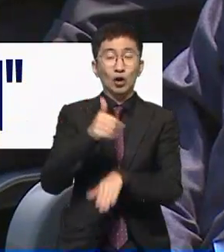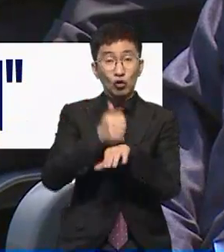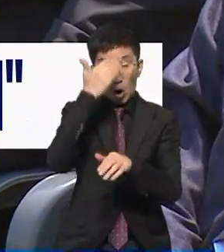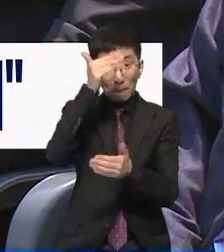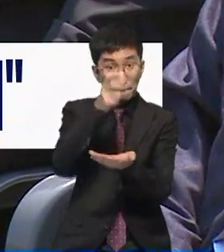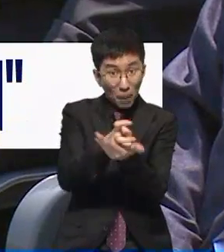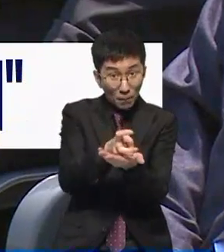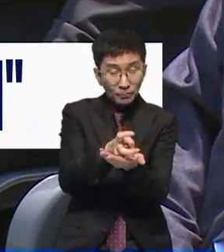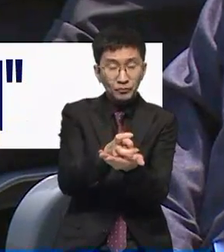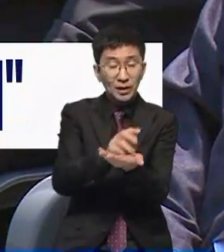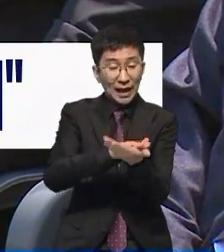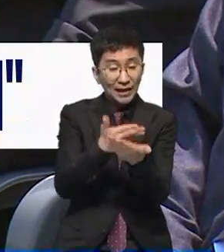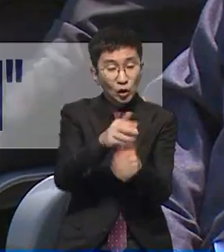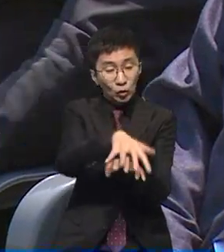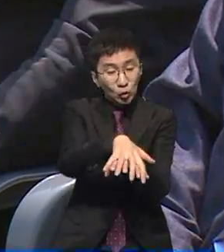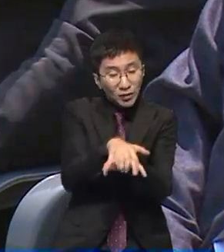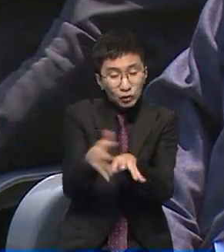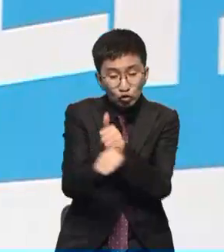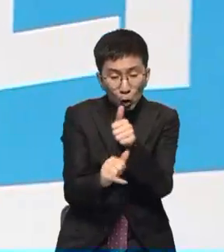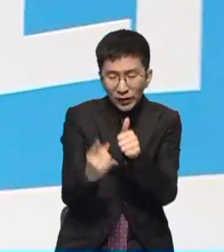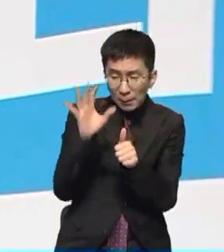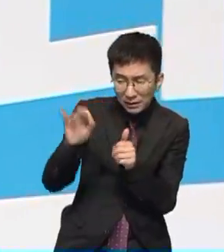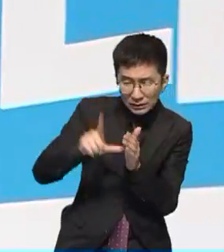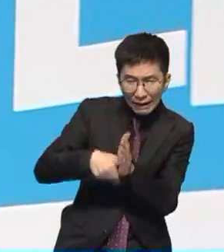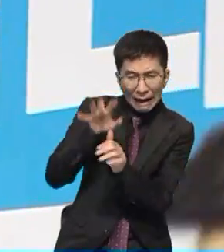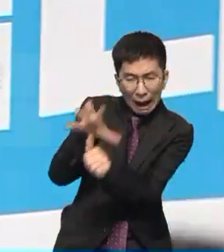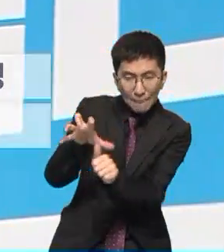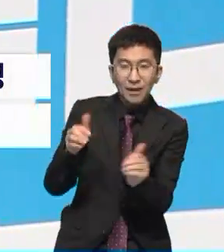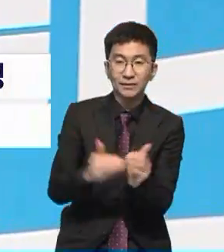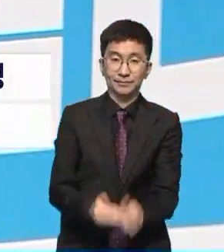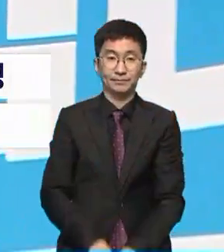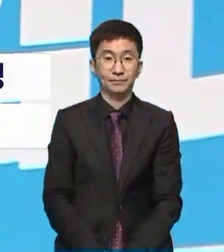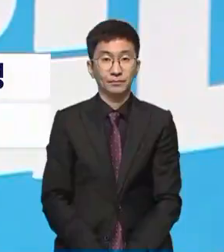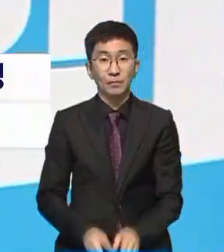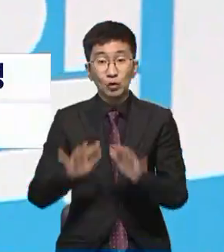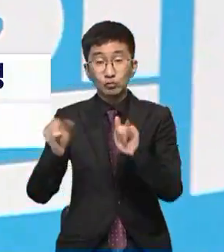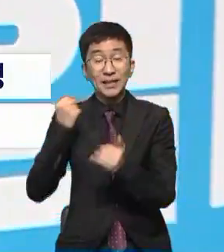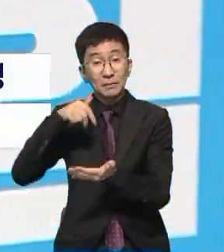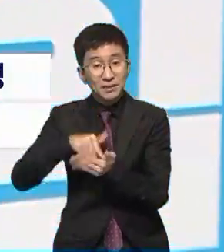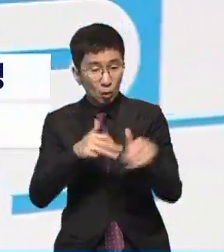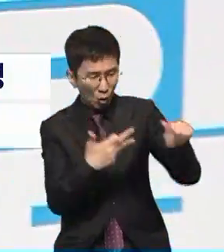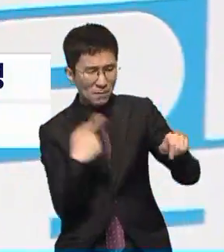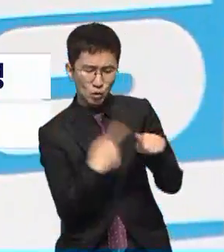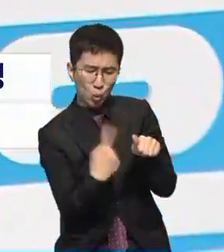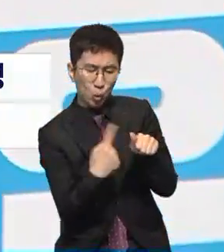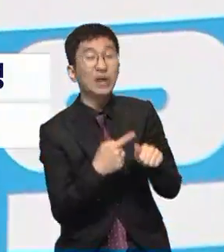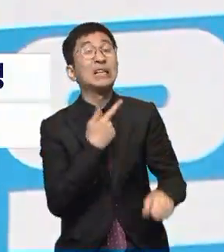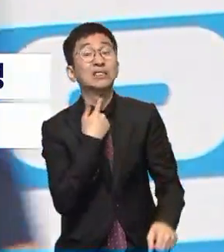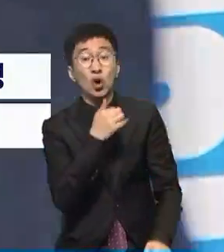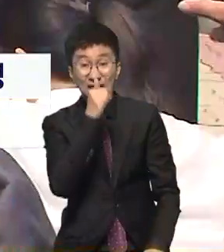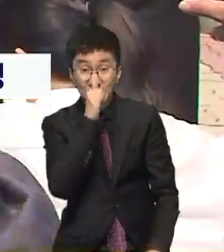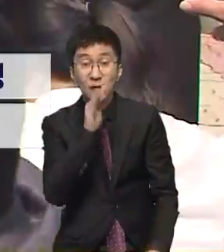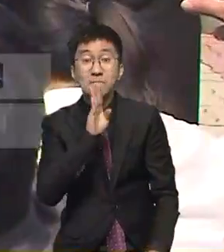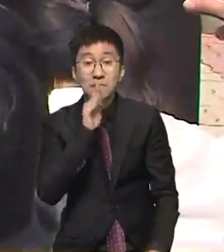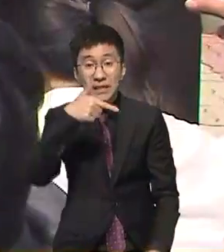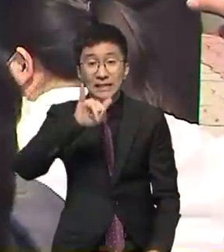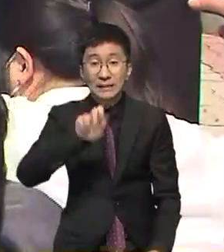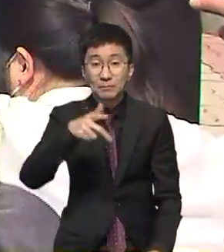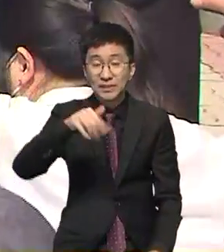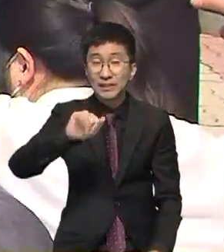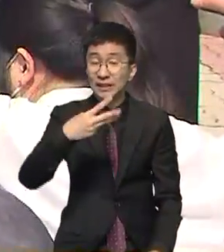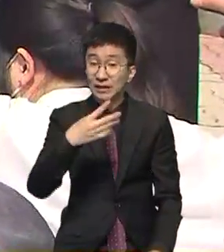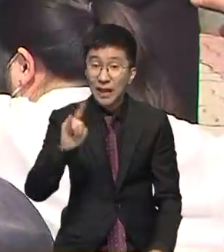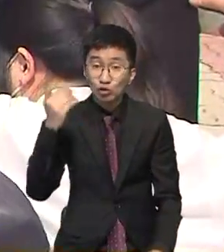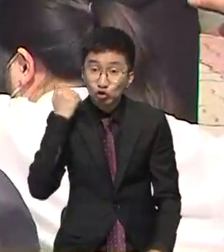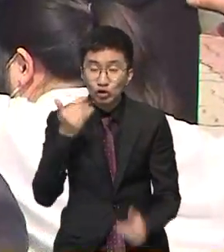구성을 통한 헌법 개정을 압박했습니다. 국민의힘 후보들의 과거 5.18 망언을 상기시키며 김진태 강원지사 후보의